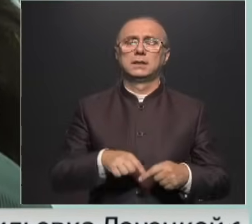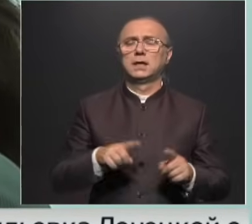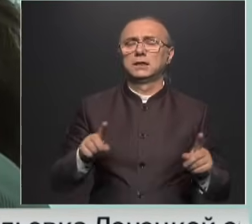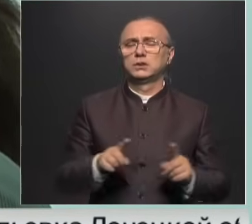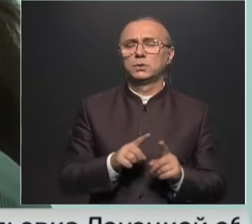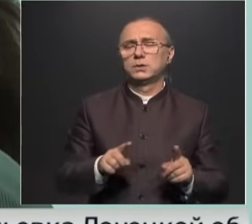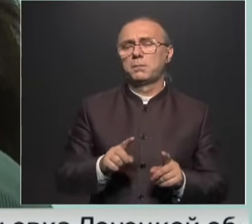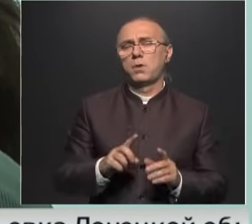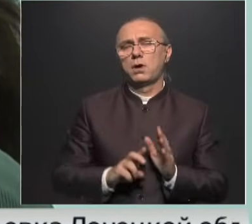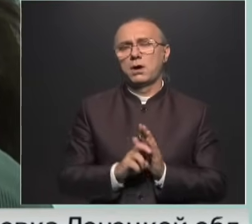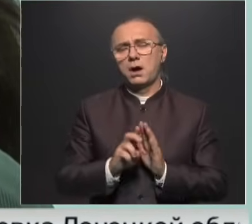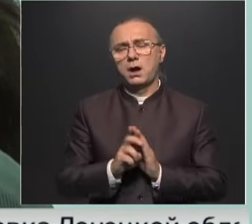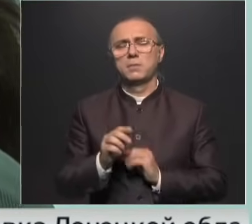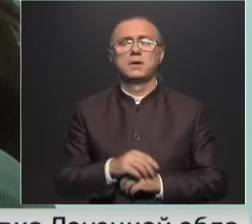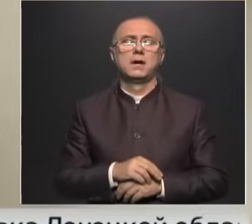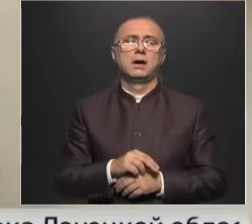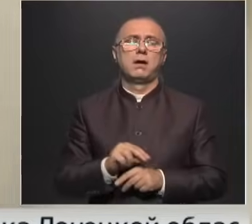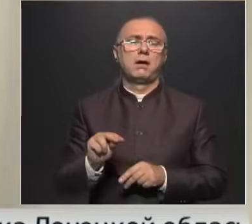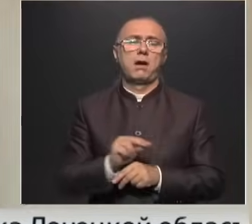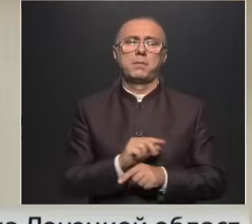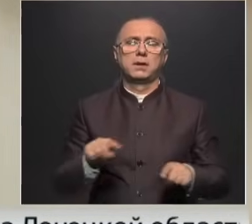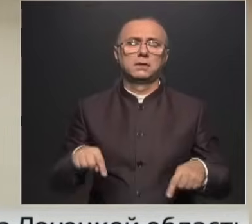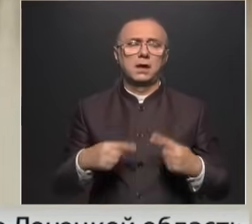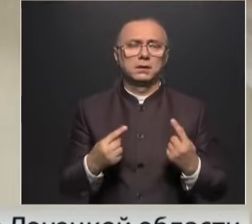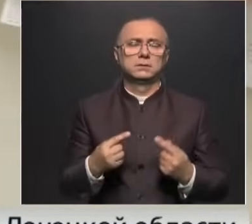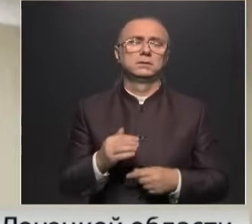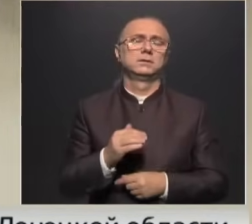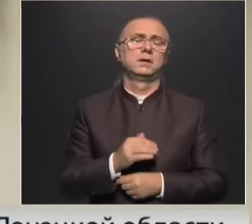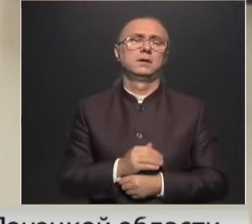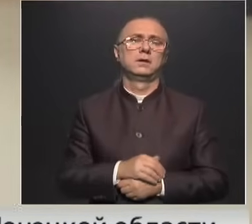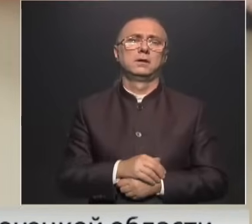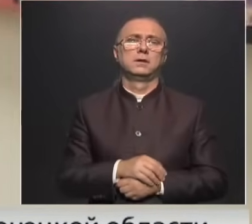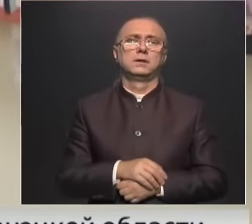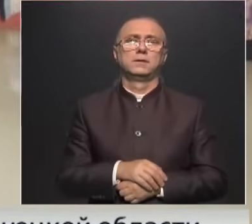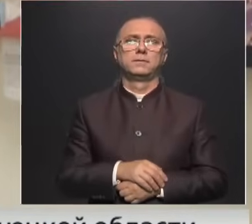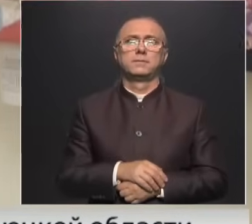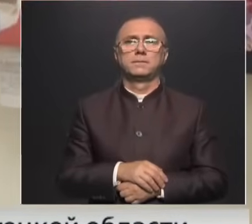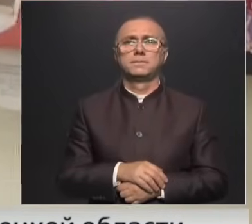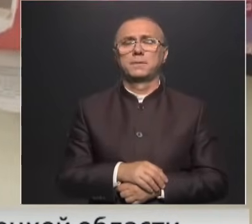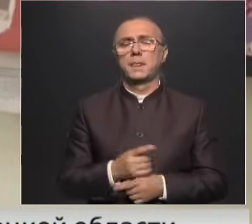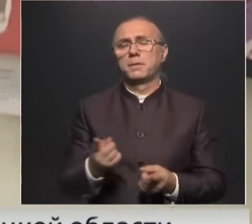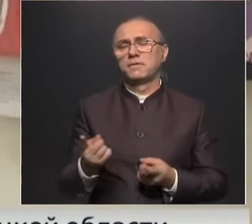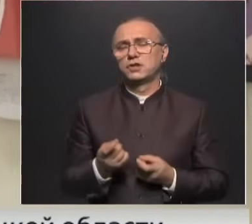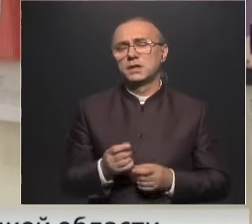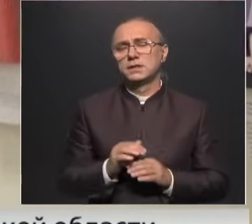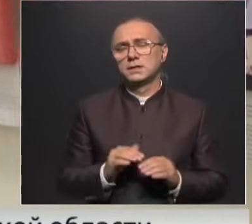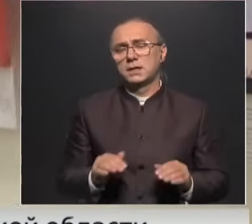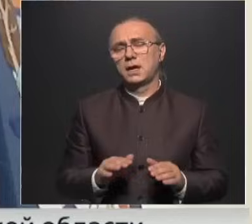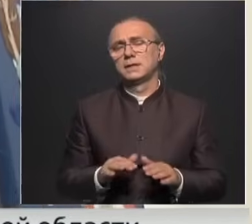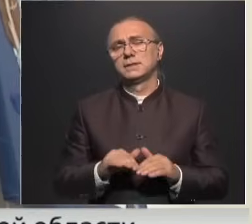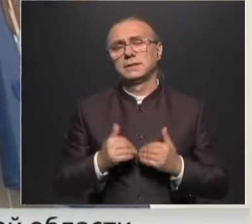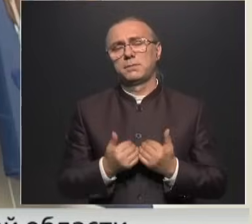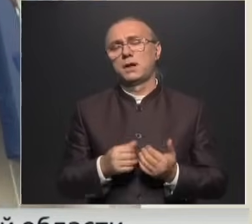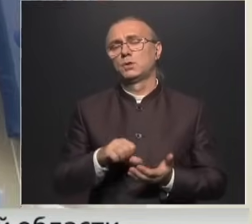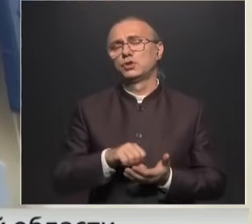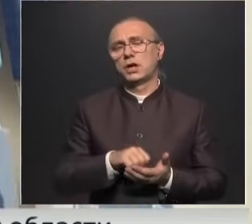проходящих реабилитацию в фонде, помощь епархиального отдела по утверждению трезвости нуждающимся, привлечение детей из семей участников